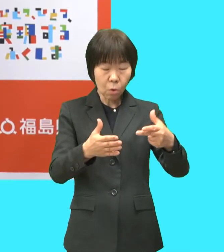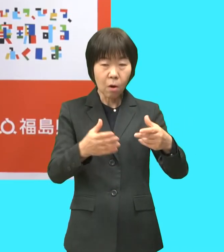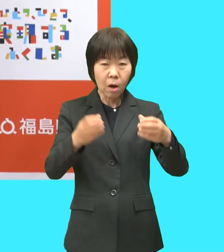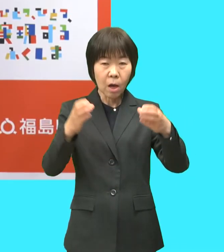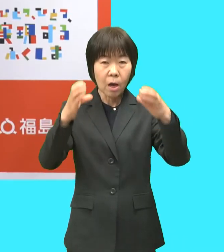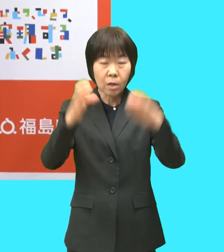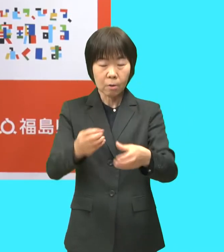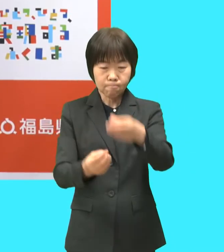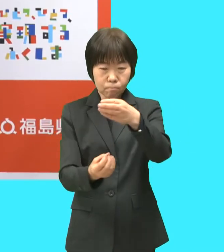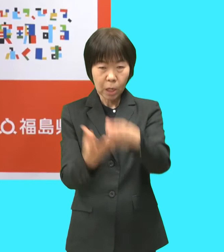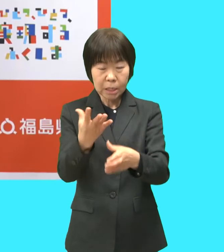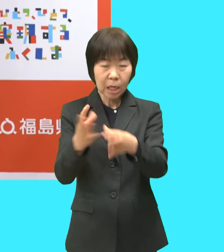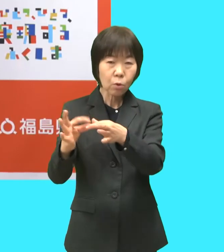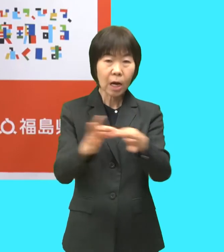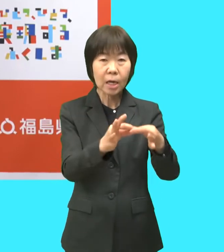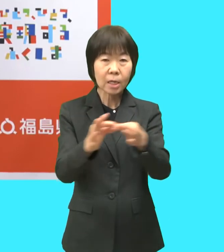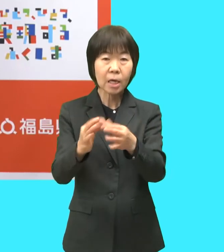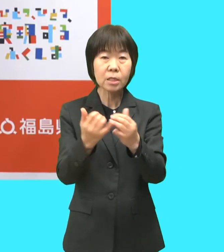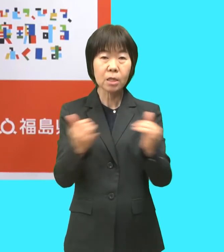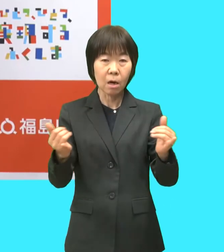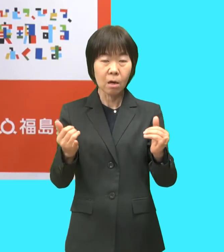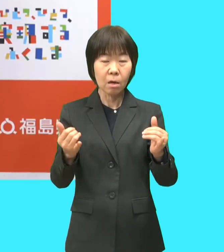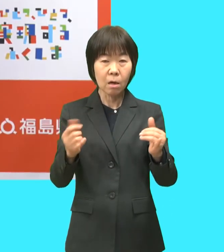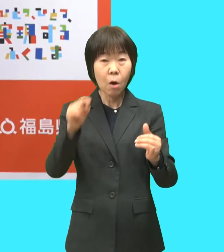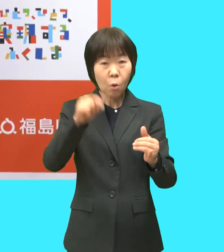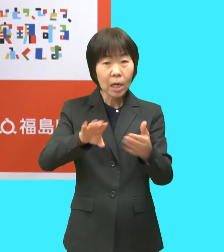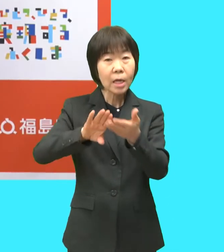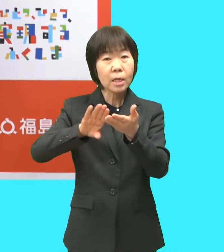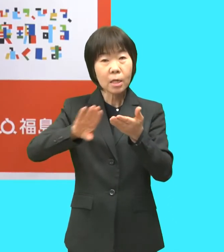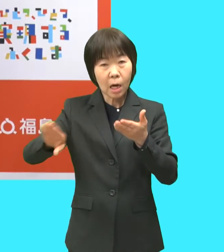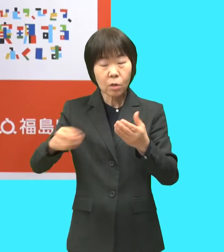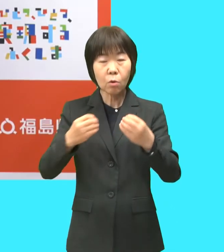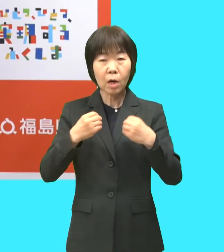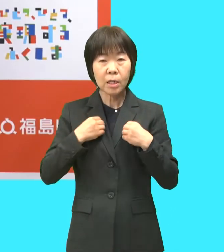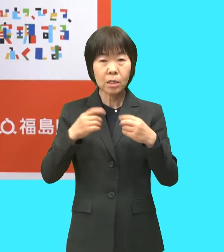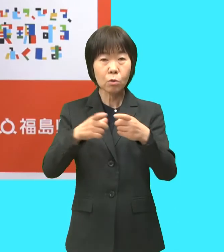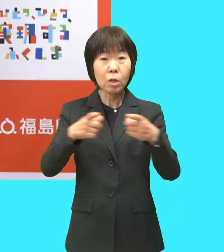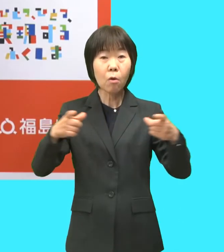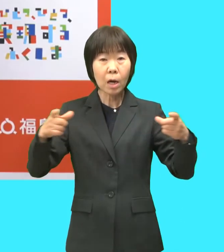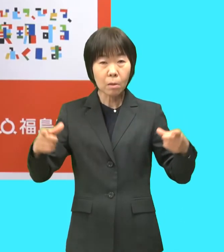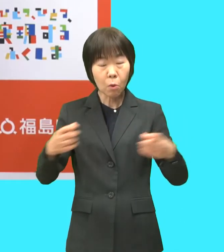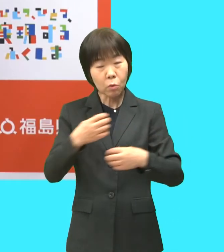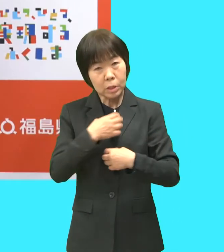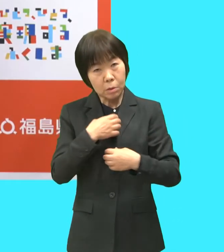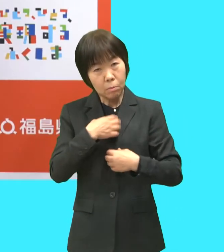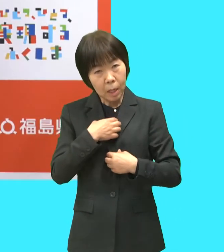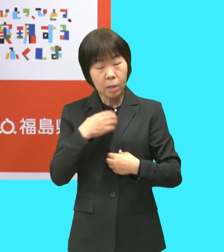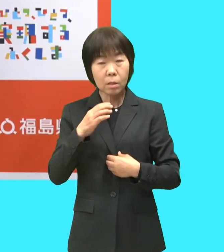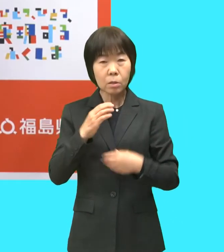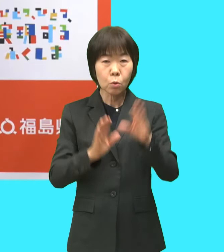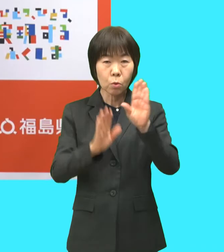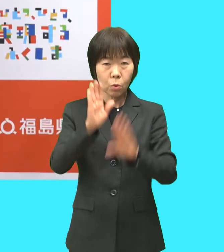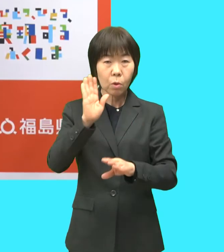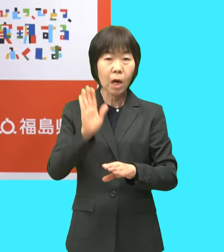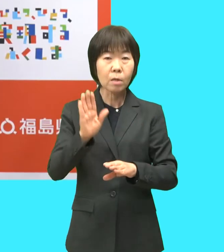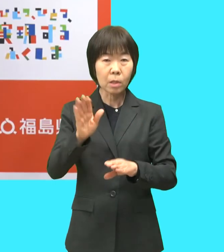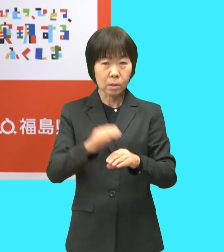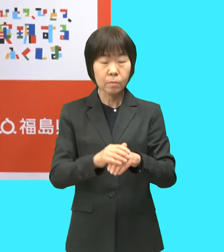係者であるものの、クラスター以外での感染の広がりも懸念される状況になっています